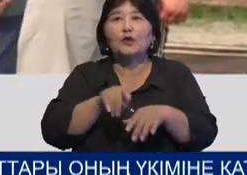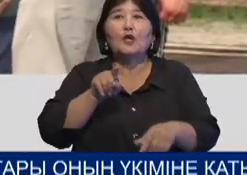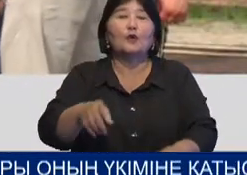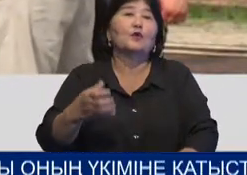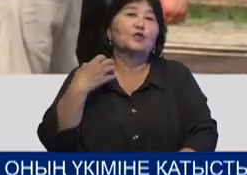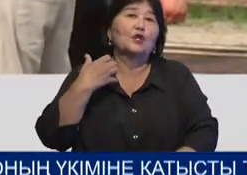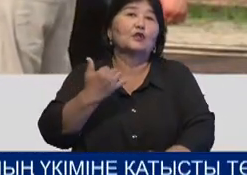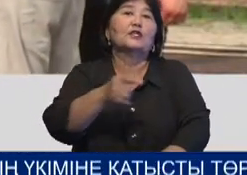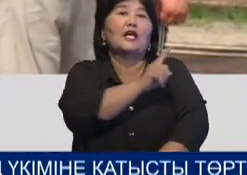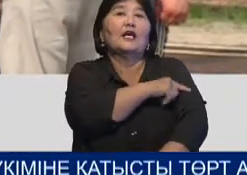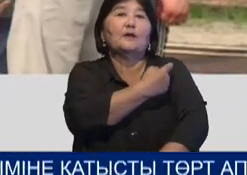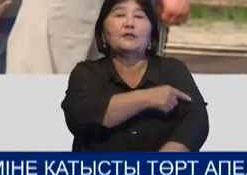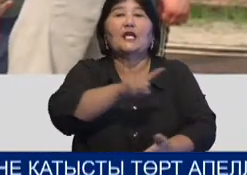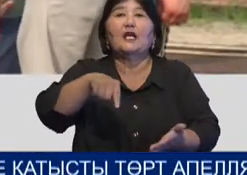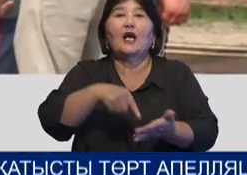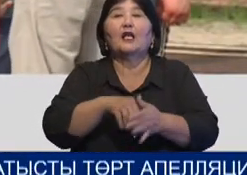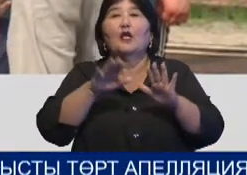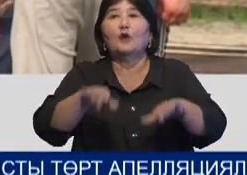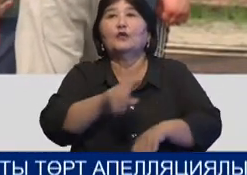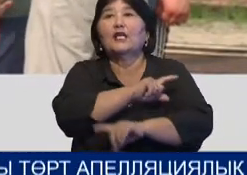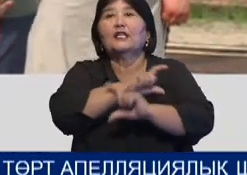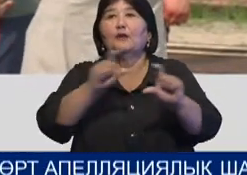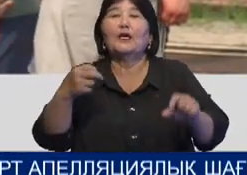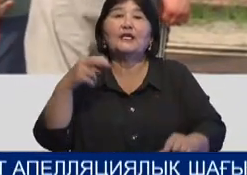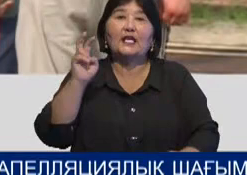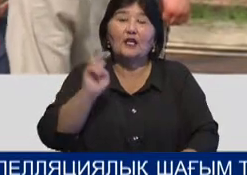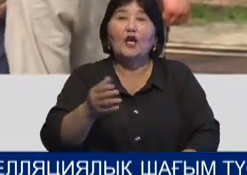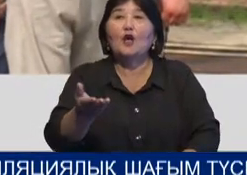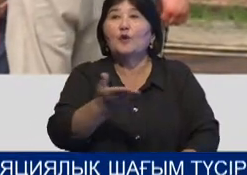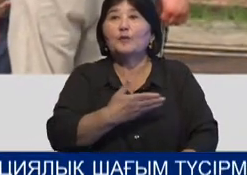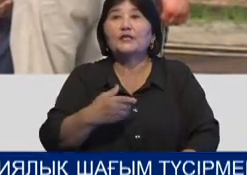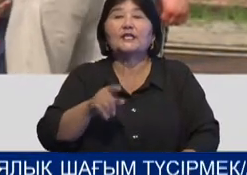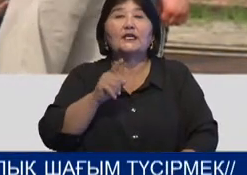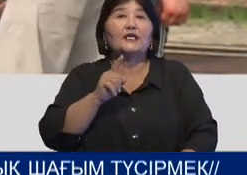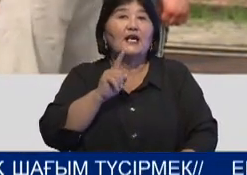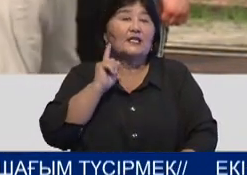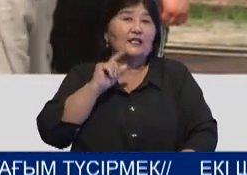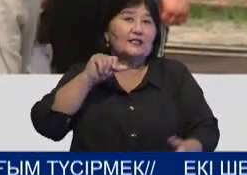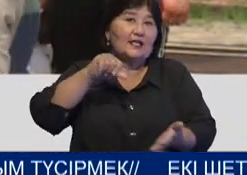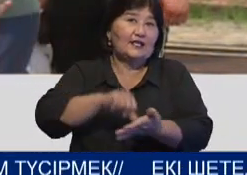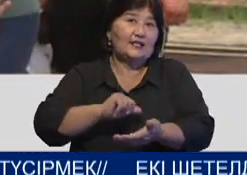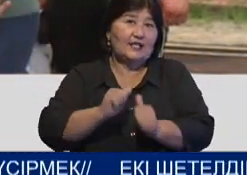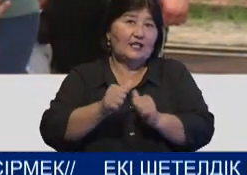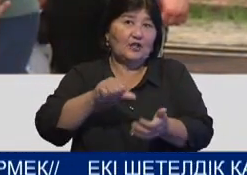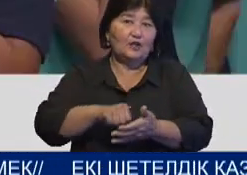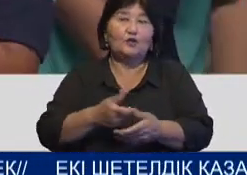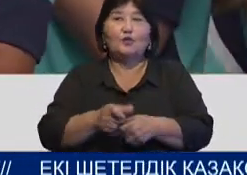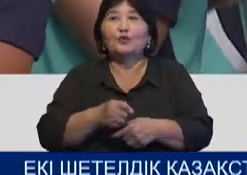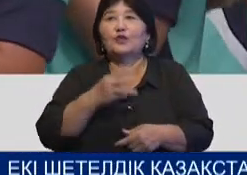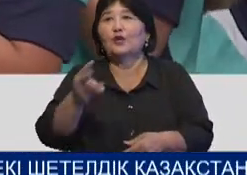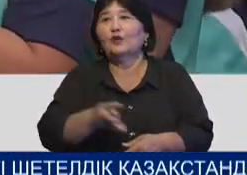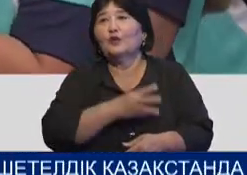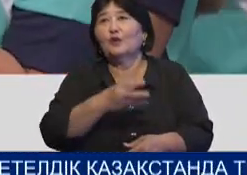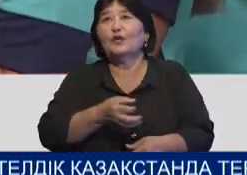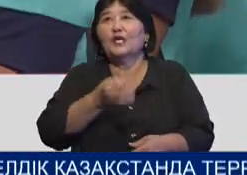Қызылорда медициналық қалалық орталық емханадан келіп тұрмыз. Біздің жарысқа деген қатысуымыз өте жақсы, көңіл күй өте